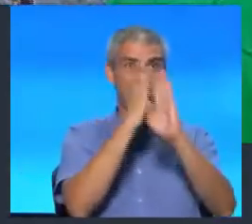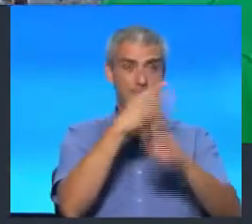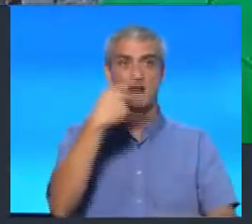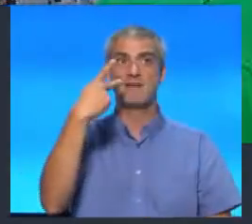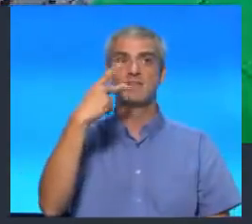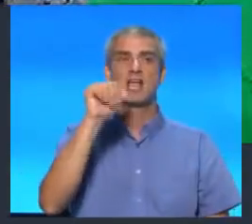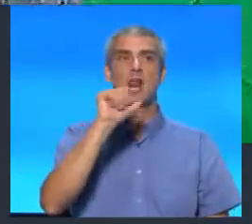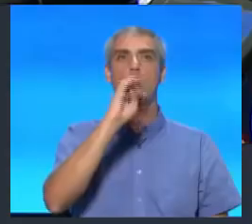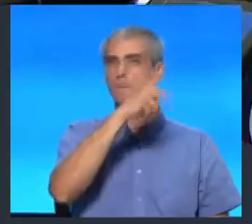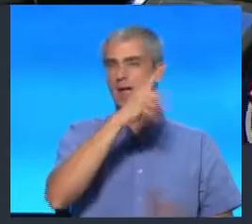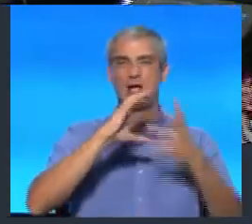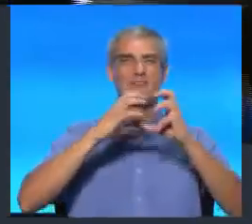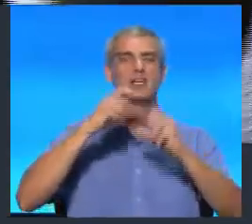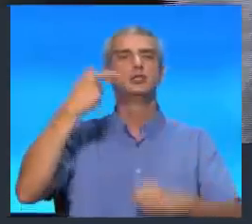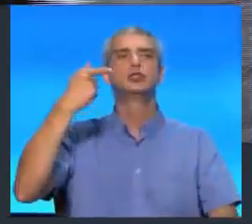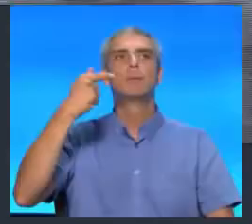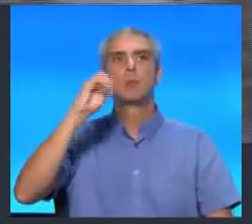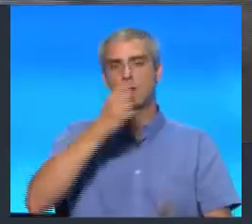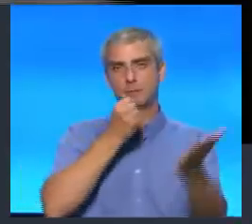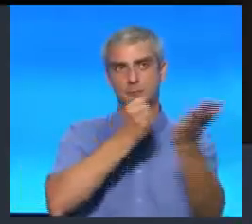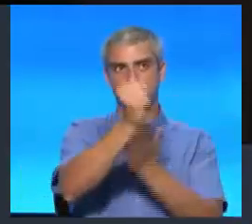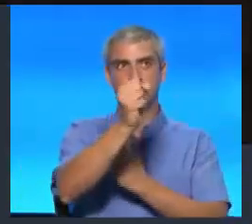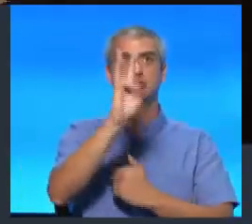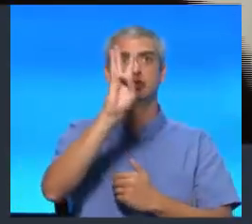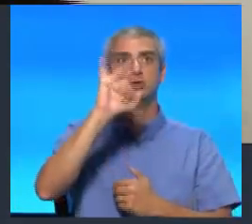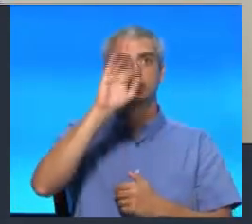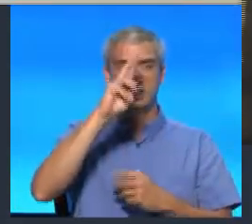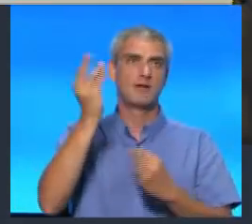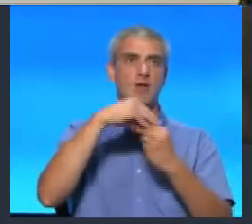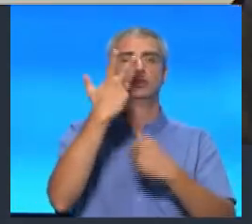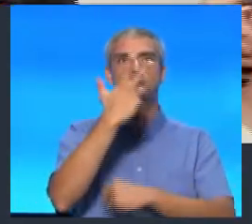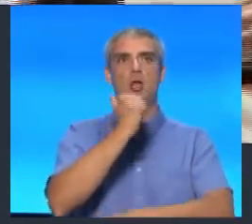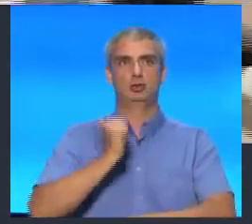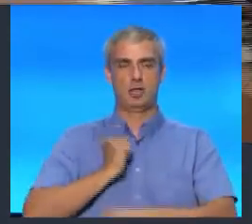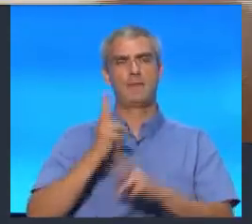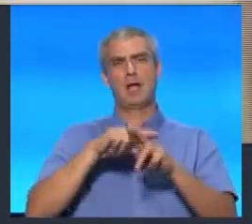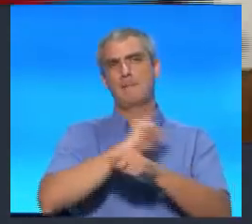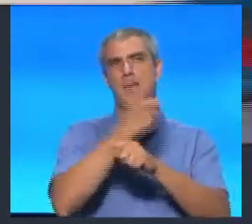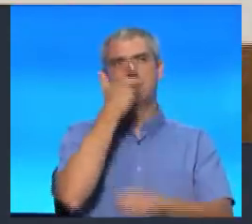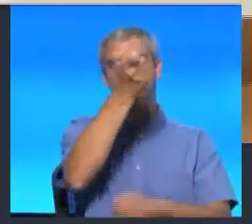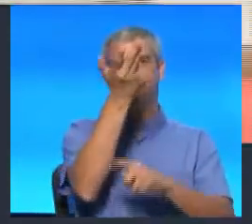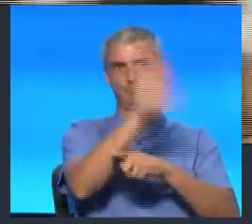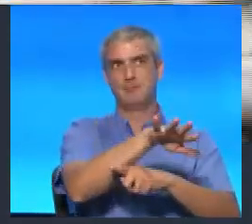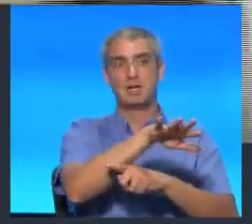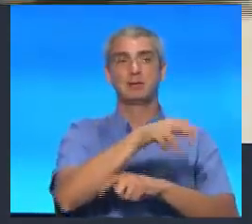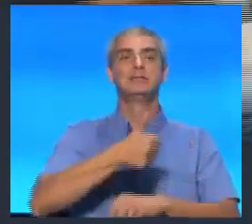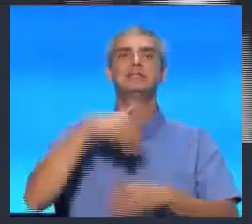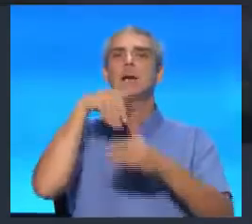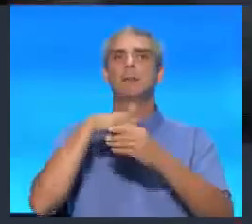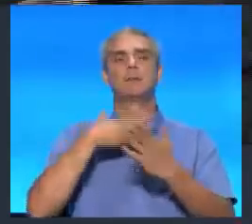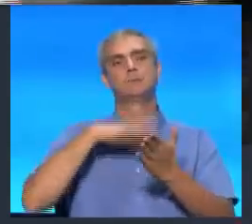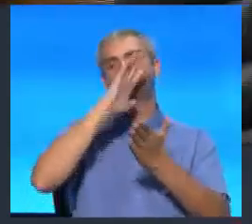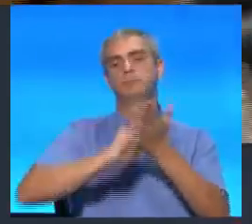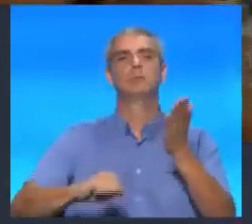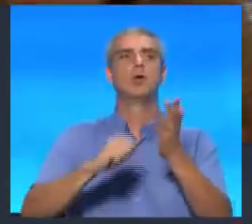אל-קומבר מג'אבל מוקאבר, דרס למוות את שיר ועוד 3 צוערים וחוסל במקום. שר הפנים החליט לשלול את התושבות